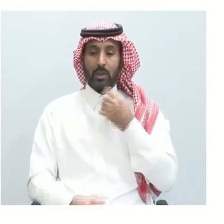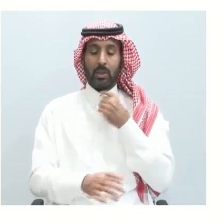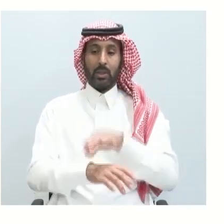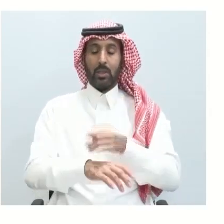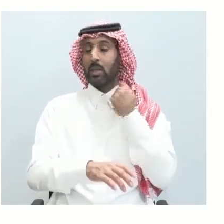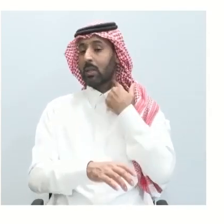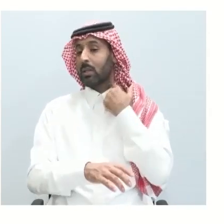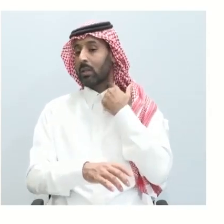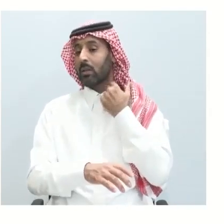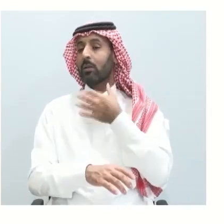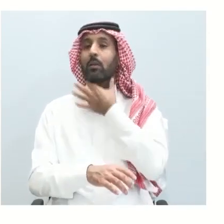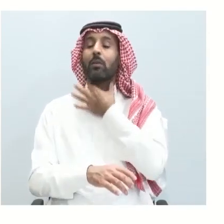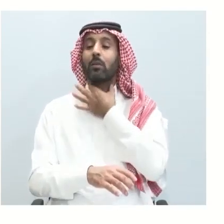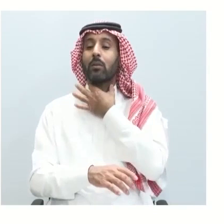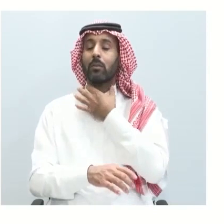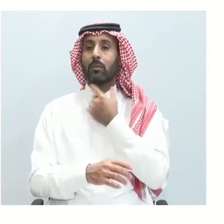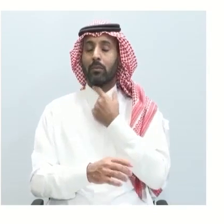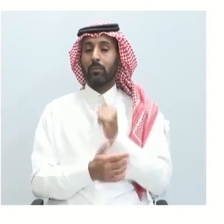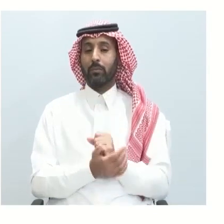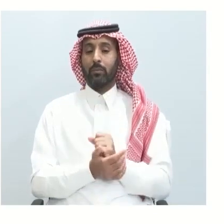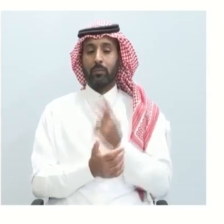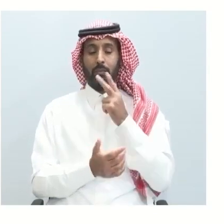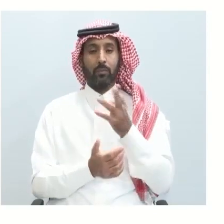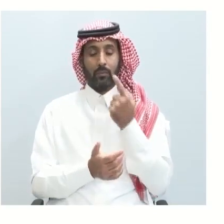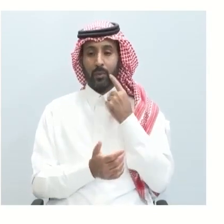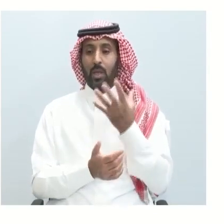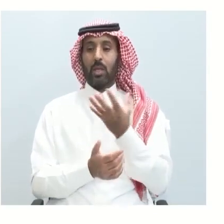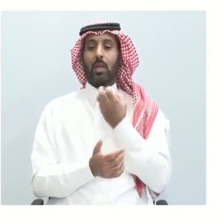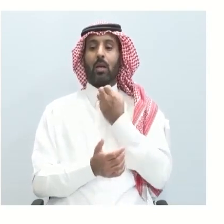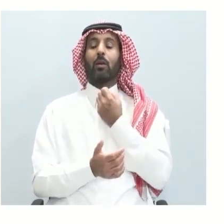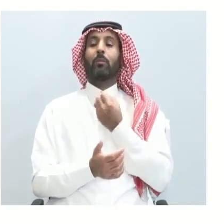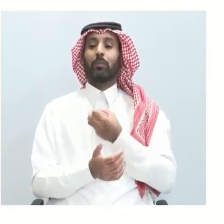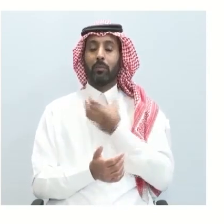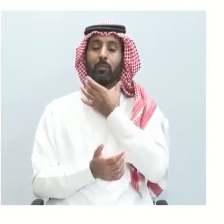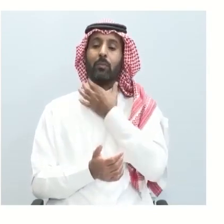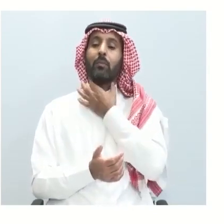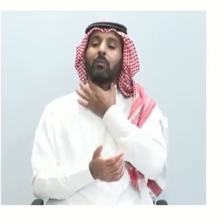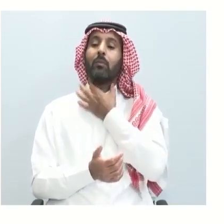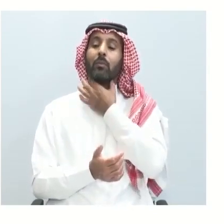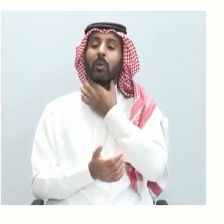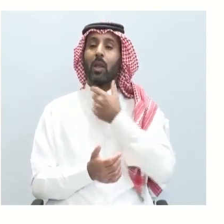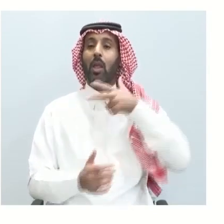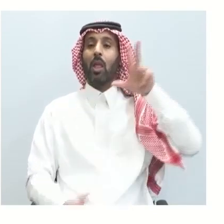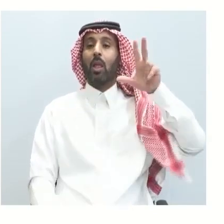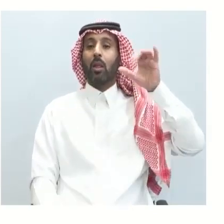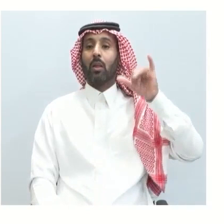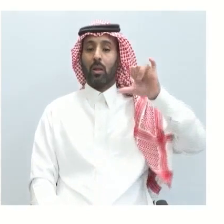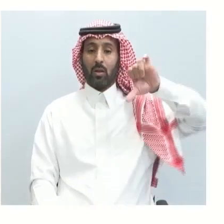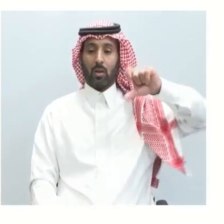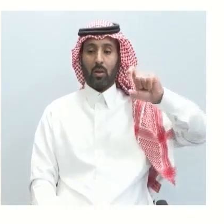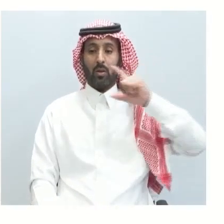الاماميه احسنتم من الرقبه اذا تمتص الغده الدرقيه نظير اليود المشع